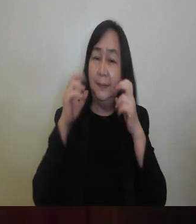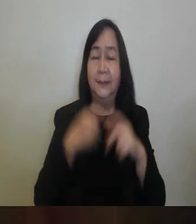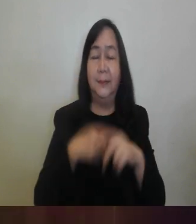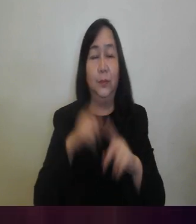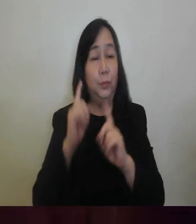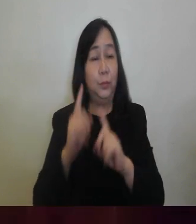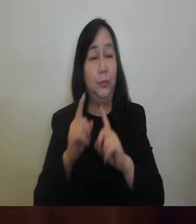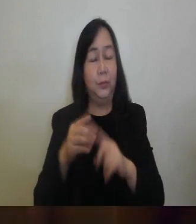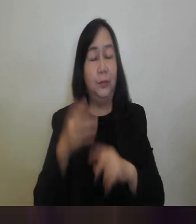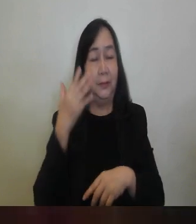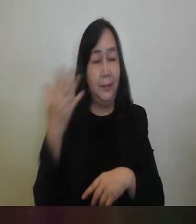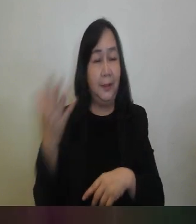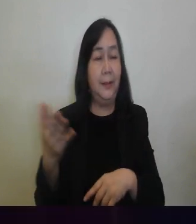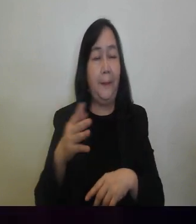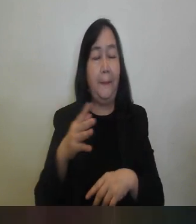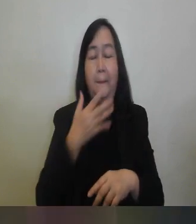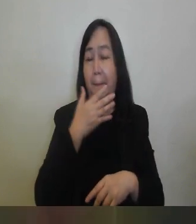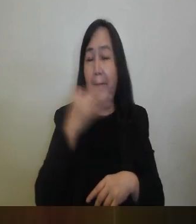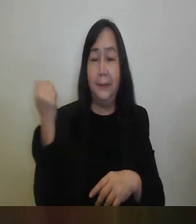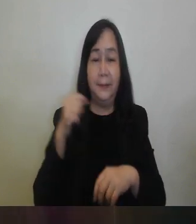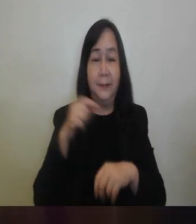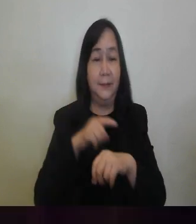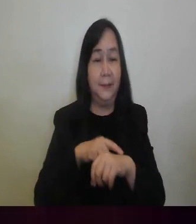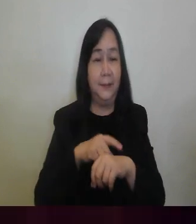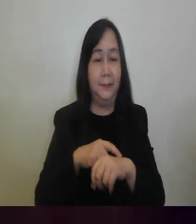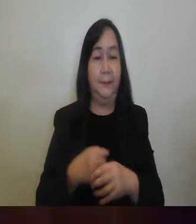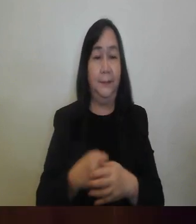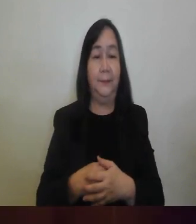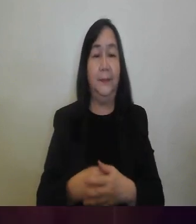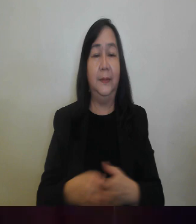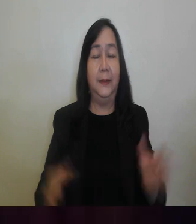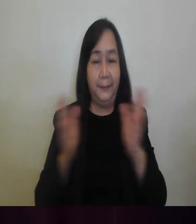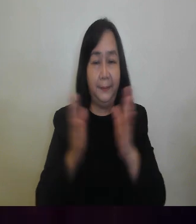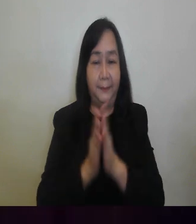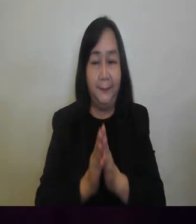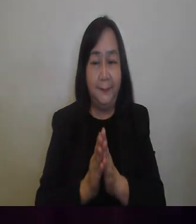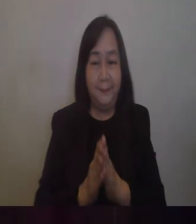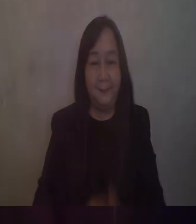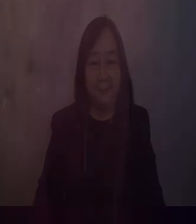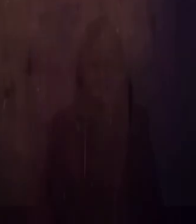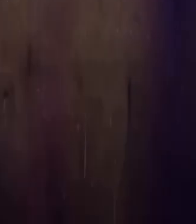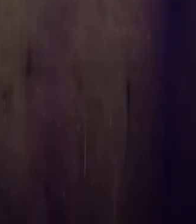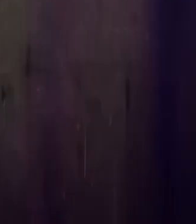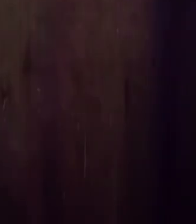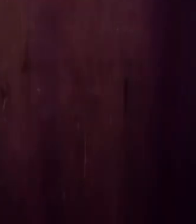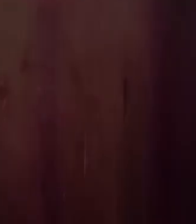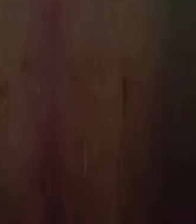at tutugon siya sa pinakamabuting oras. Amen.